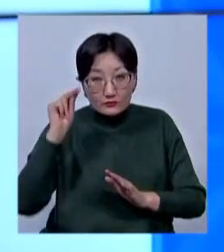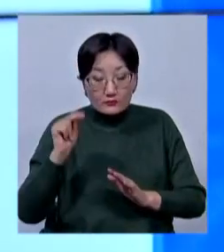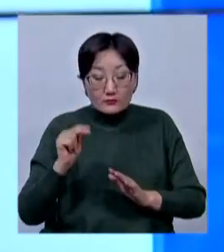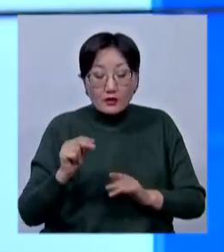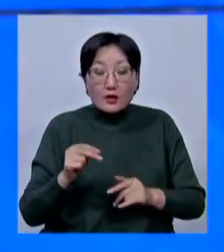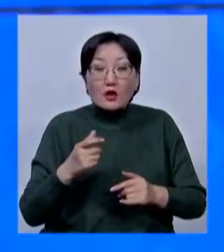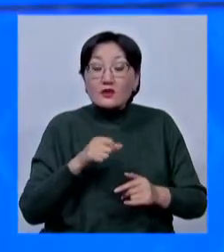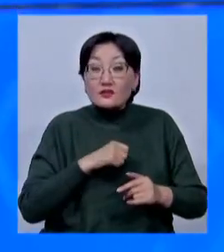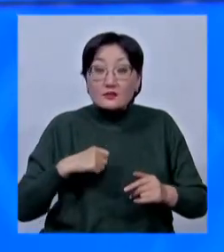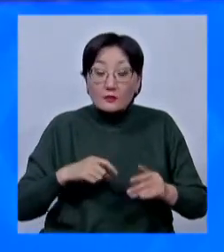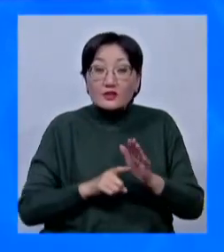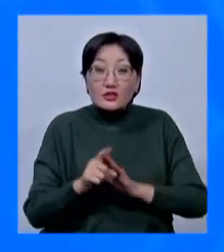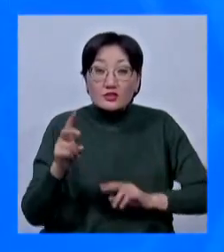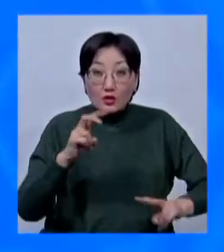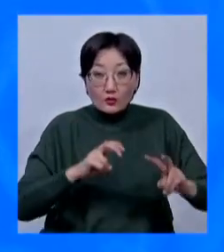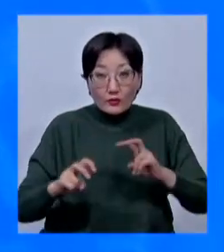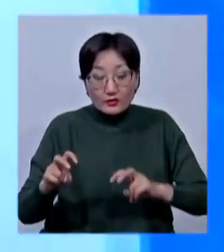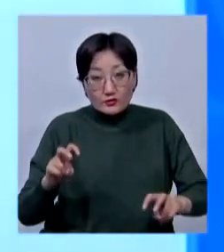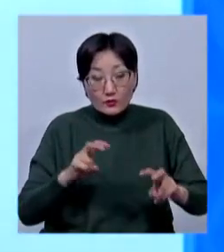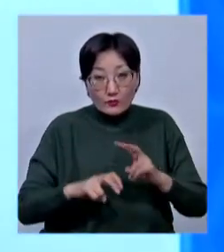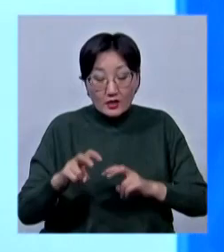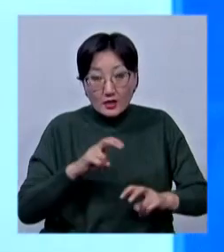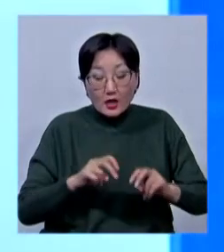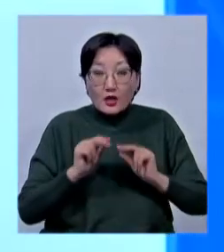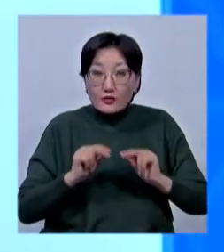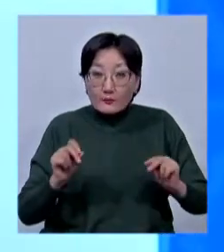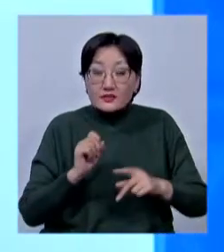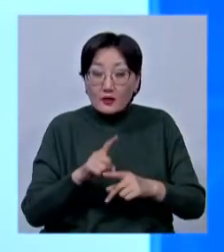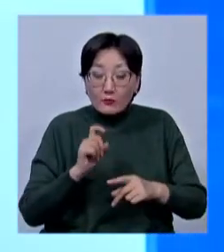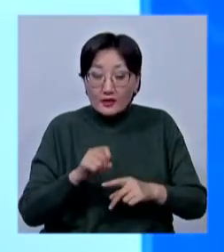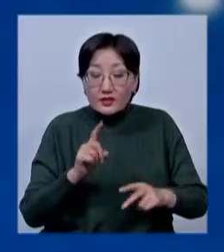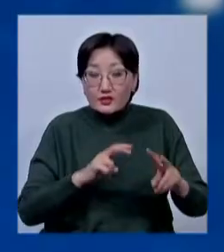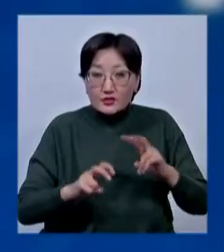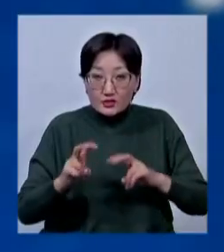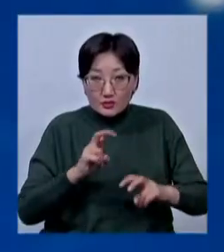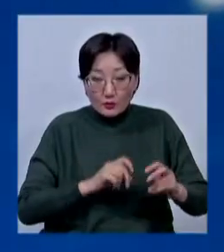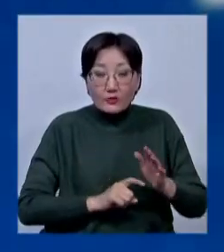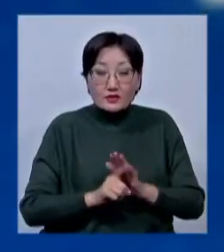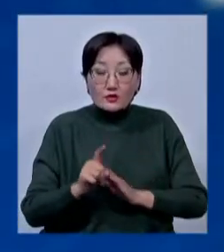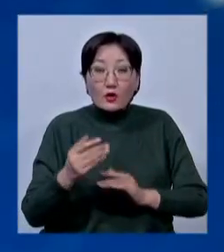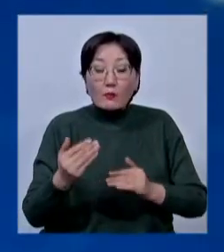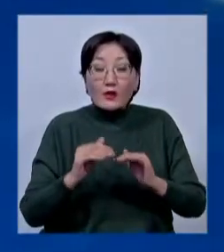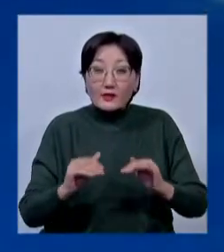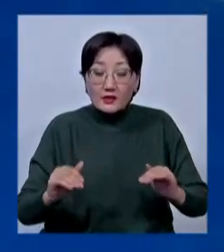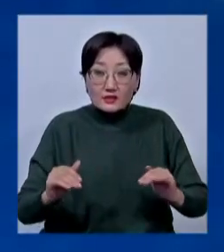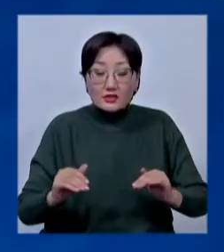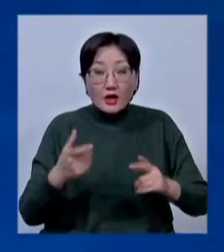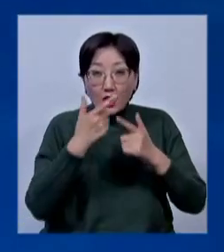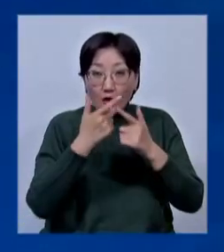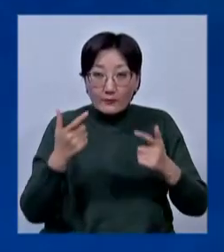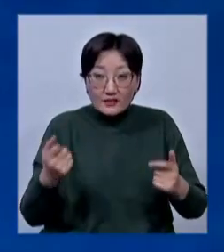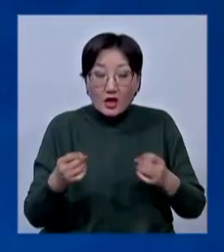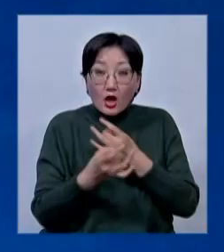Олар енді өздері ізденеді ғой. Оқу материалдарын мұғалімнің берген тапсырмасын ізденеді. Олардың енді